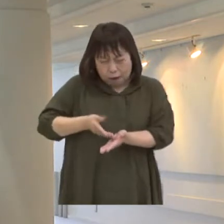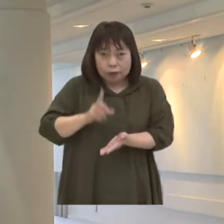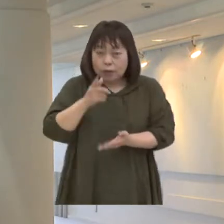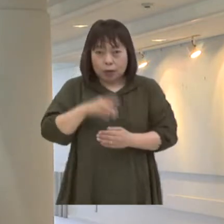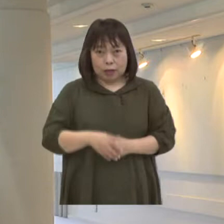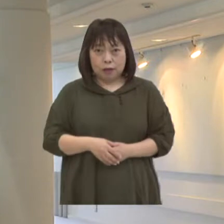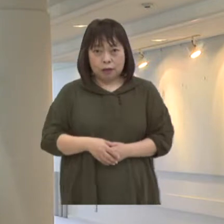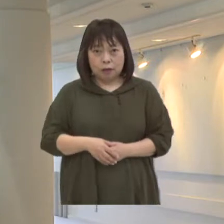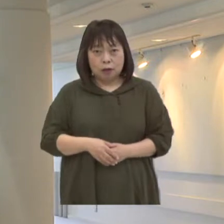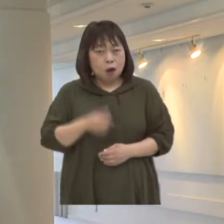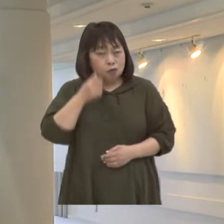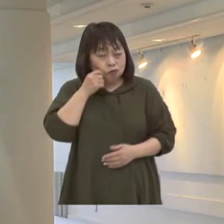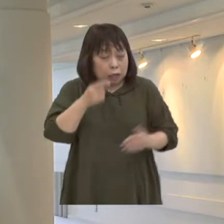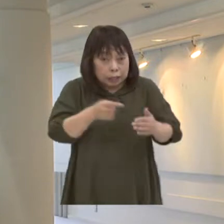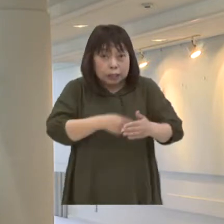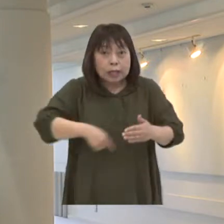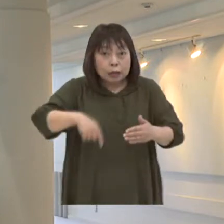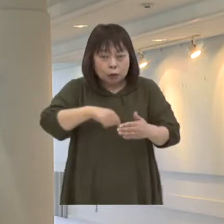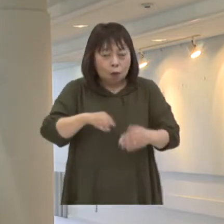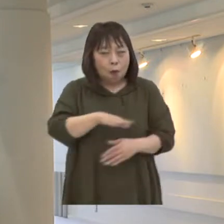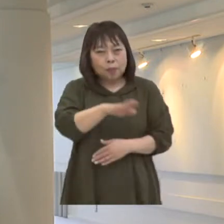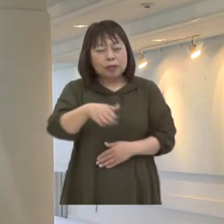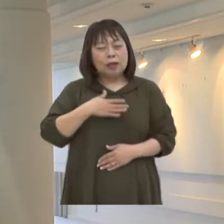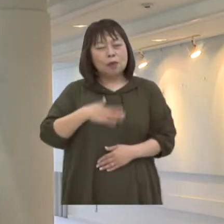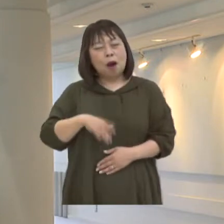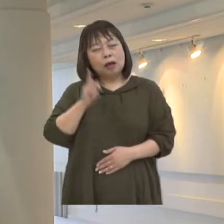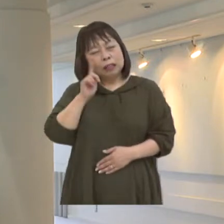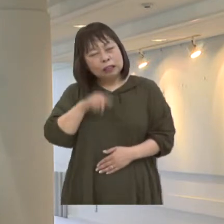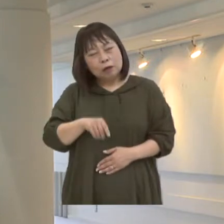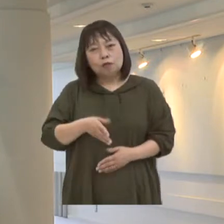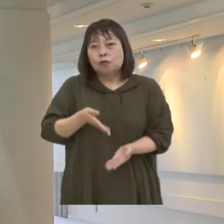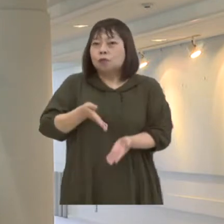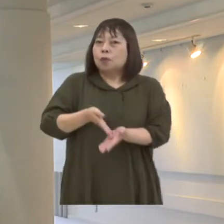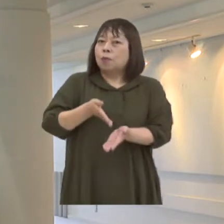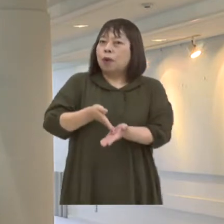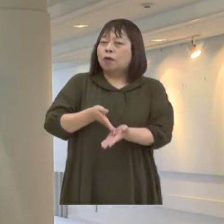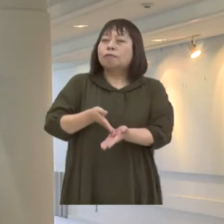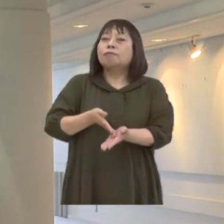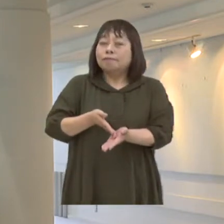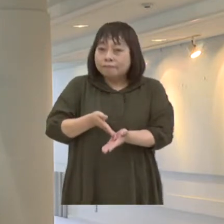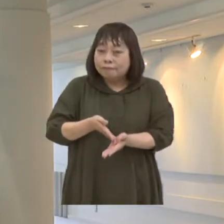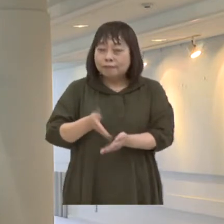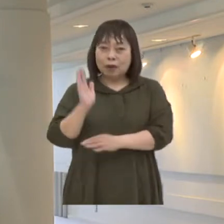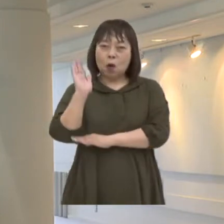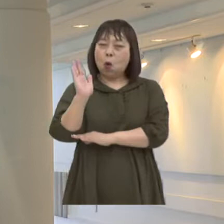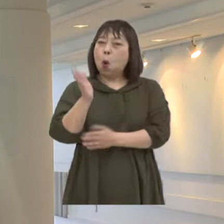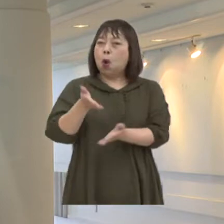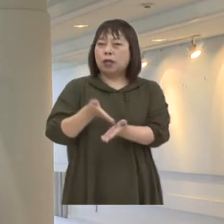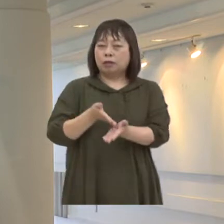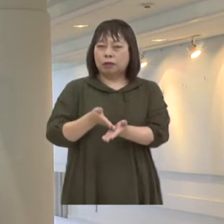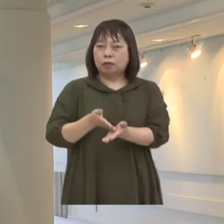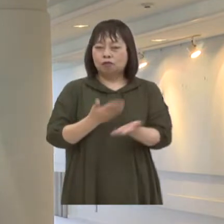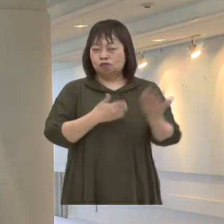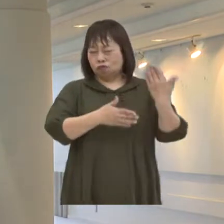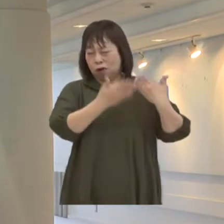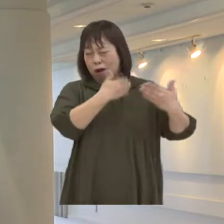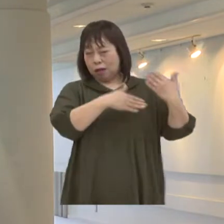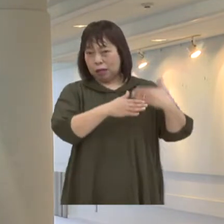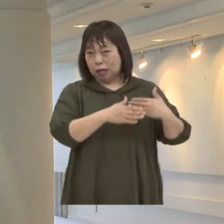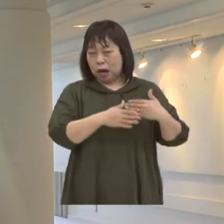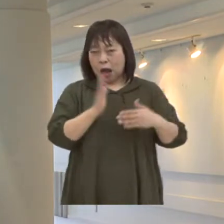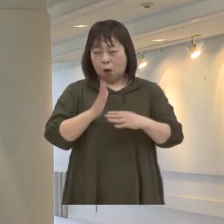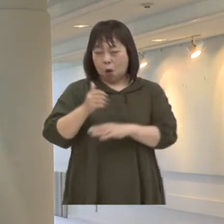に難しいことを分かりやすくお伝えするのが仕事です。ずっと昔から講談